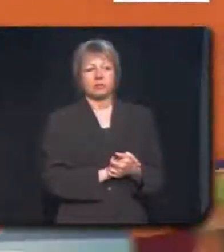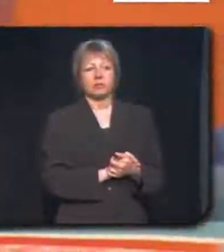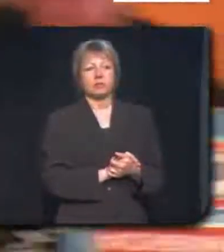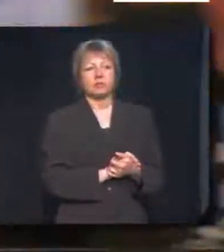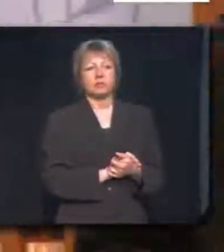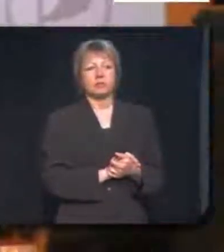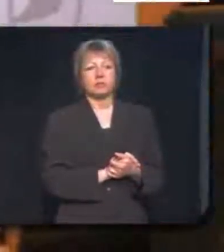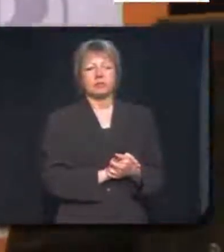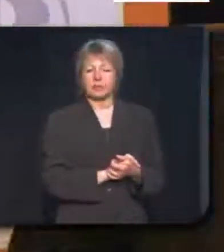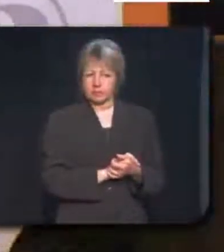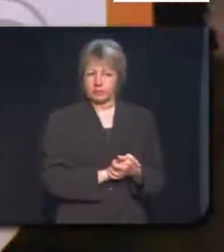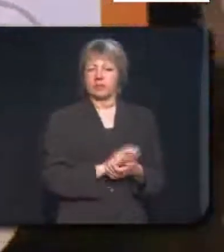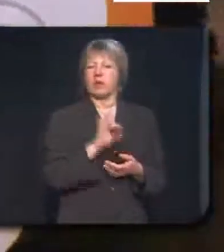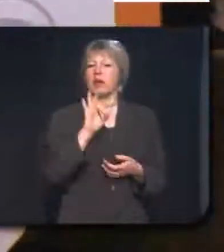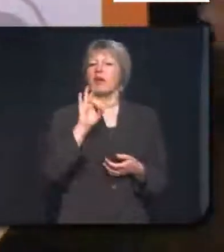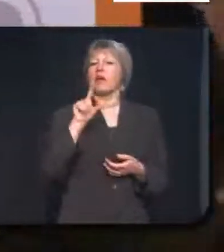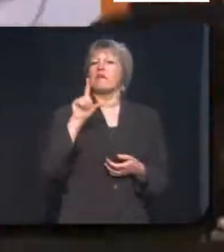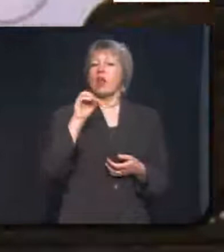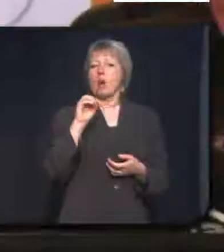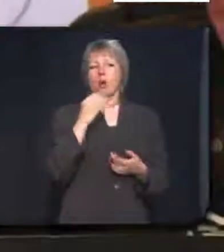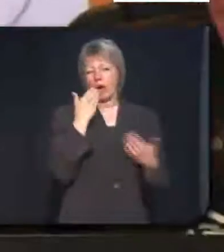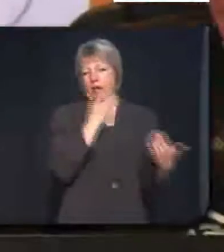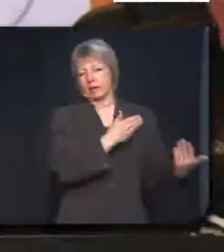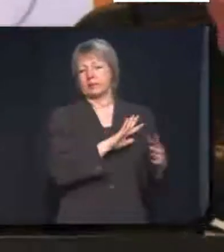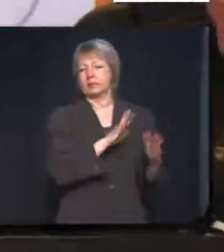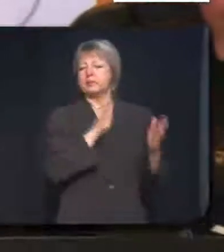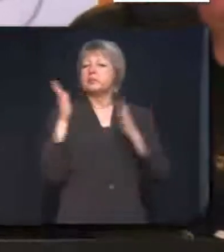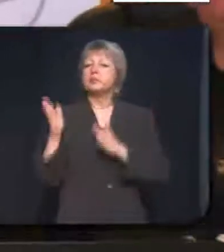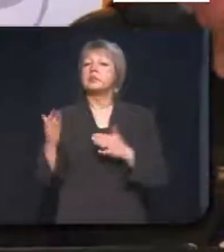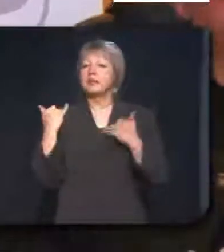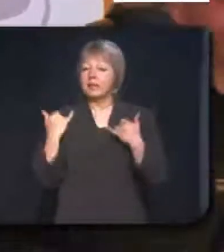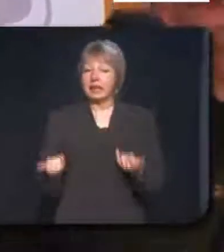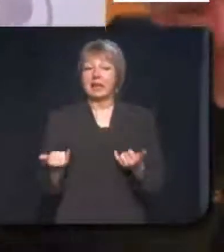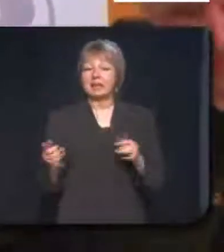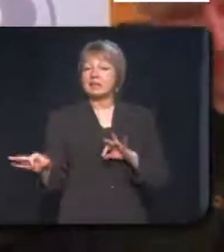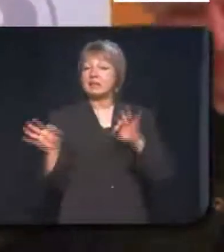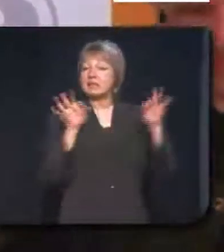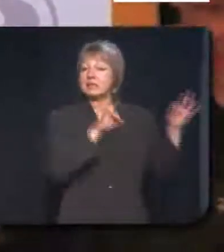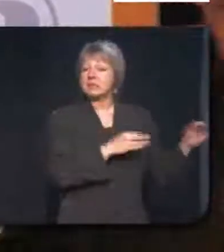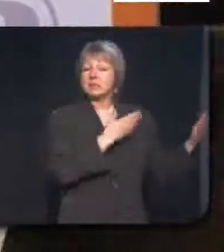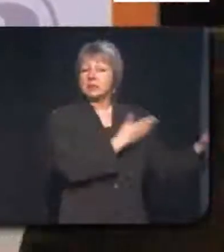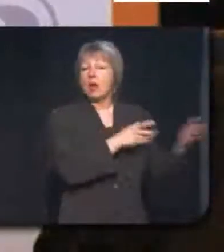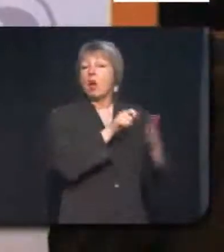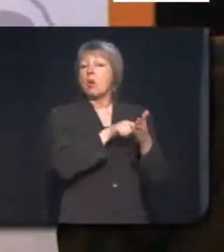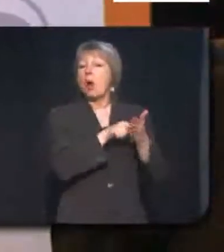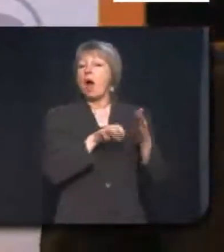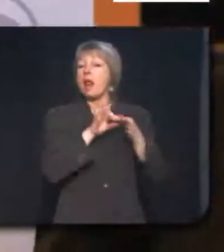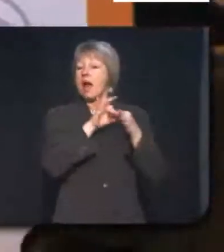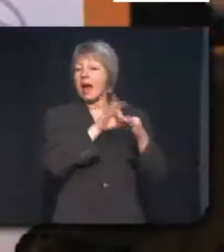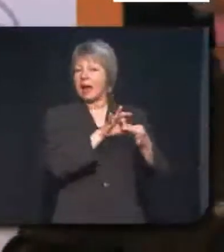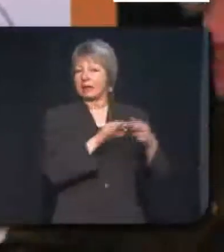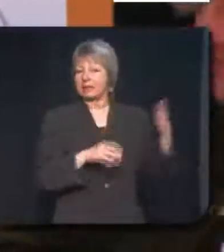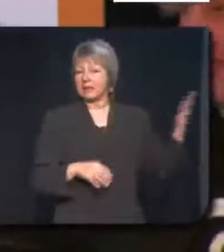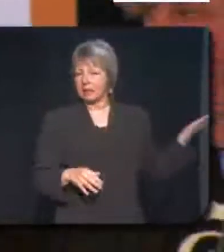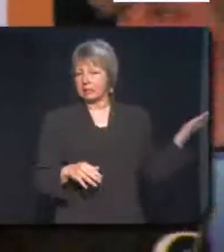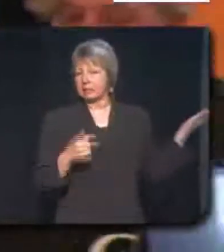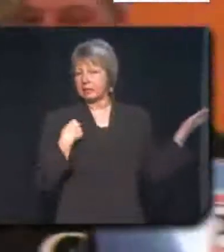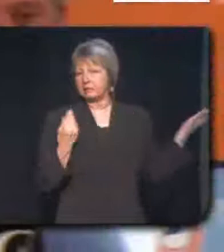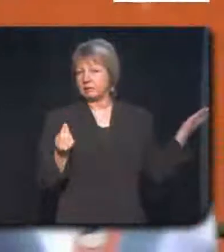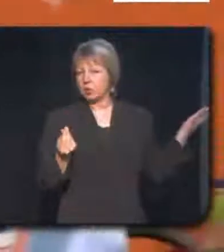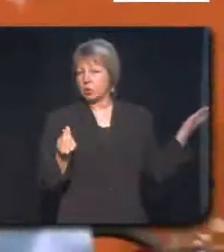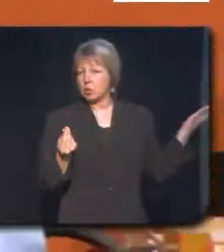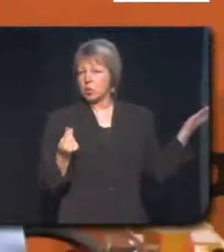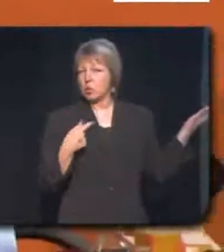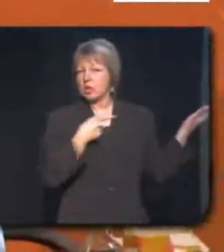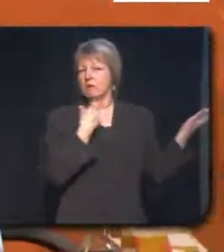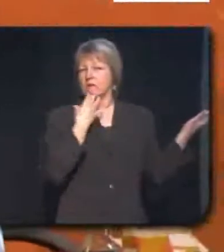danke Flo und jetzt übergebe ich mal an unseren Wahlleiter ich glaube er